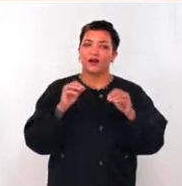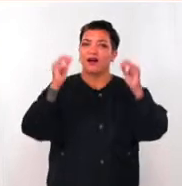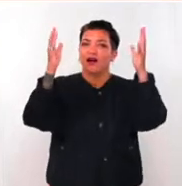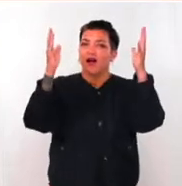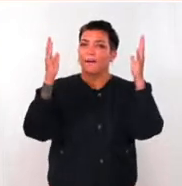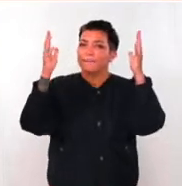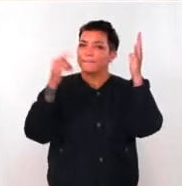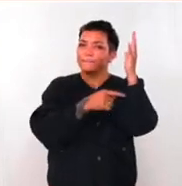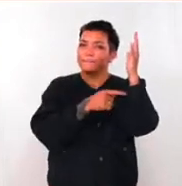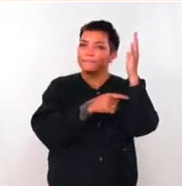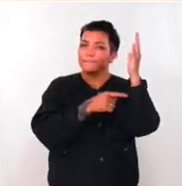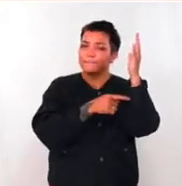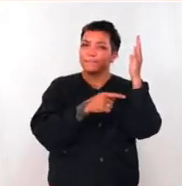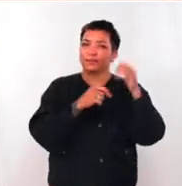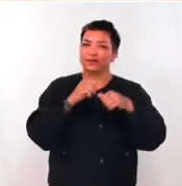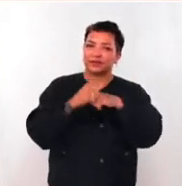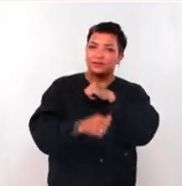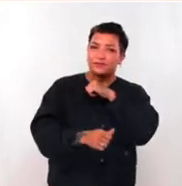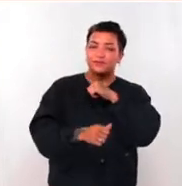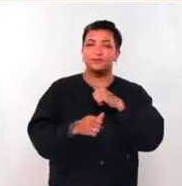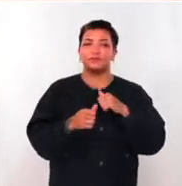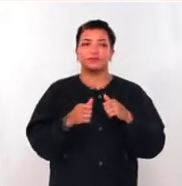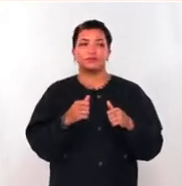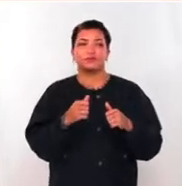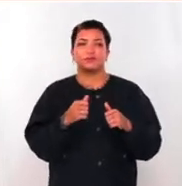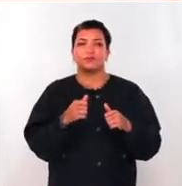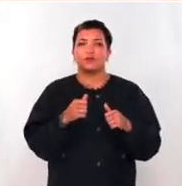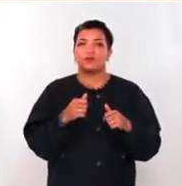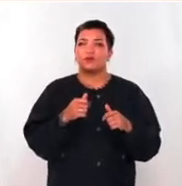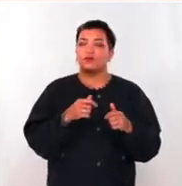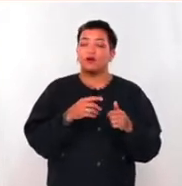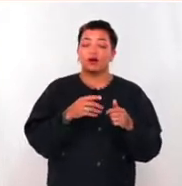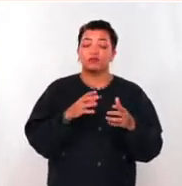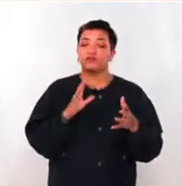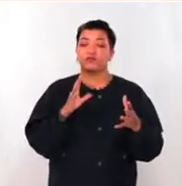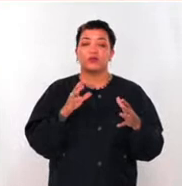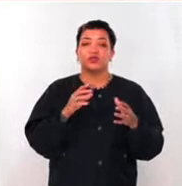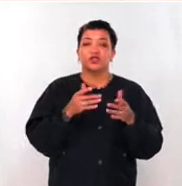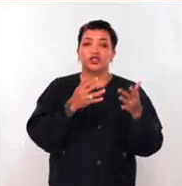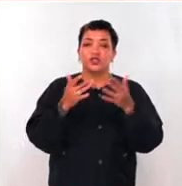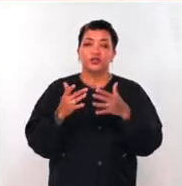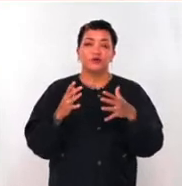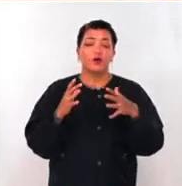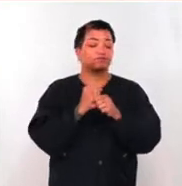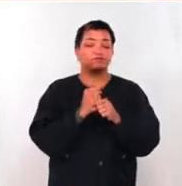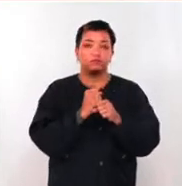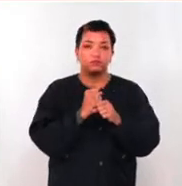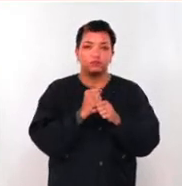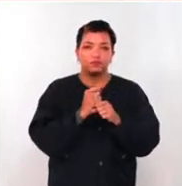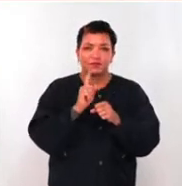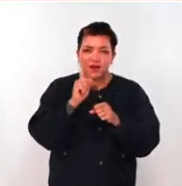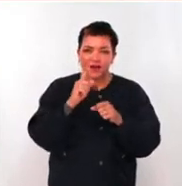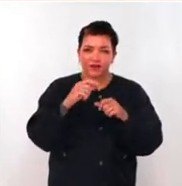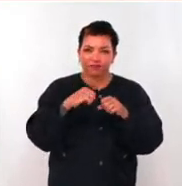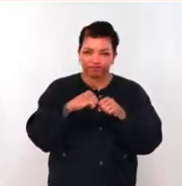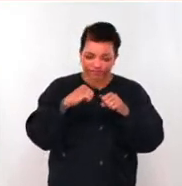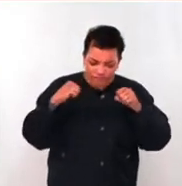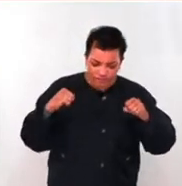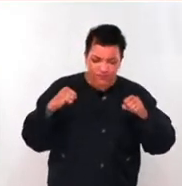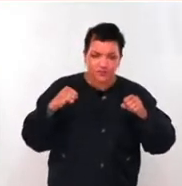cumulés sous la forme d'arbres plantés, et en l'occurrence un chiffre global, alors qu'à l'intérieur de ces chiffres, sont